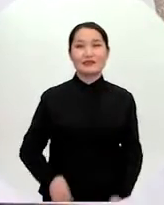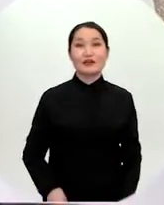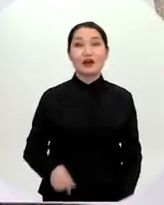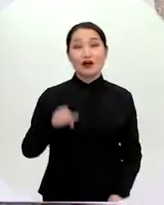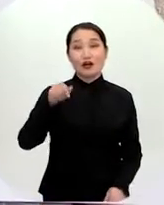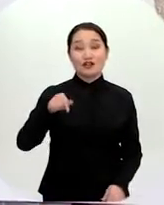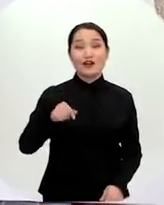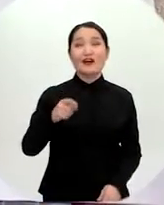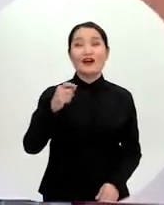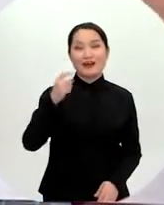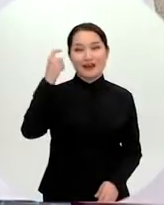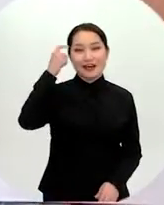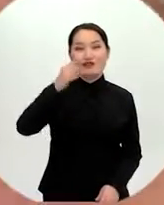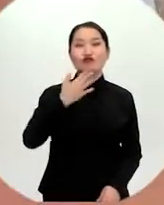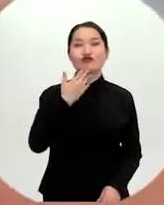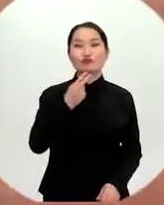За одоо хар өнгийн палмасраагаа